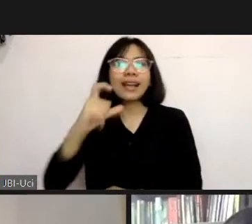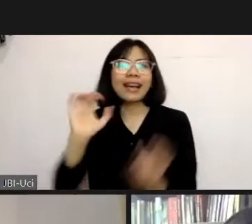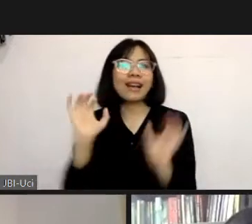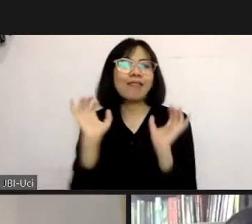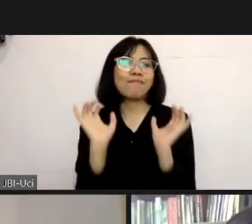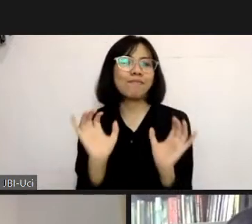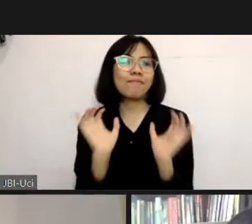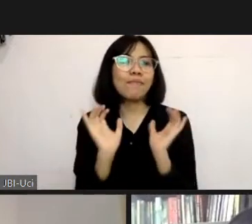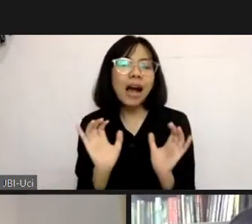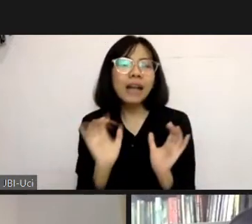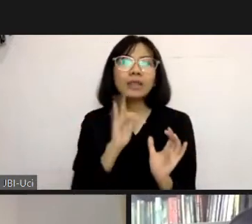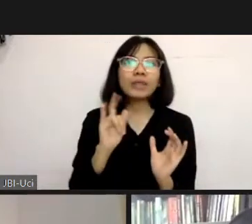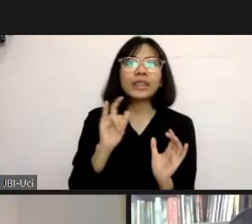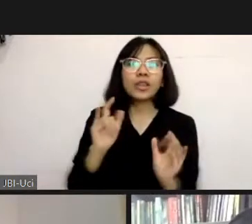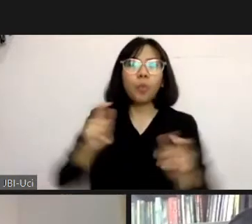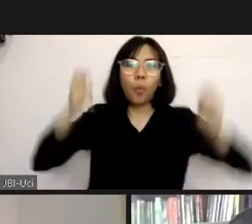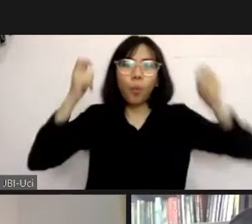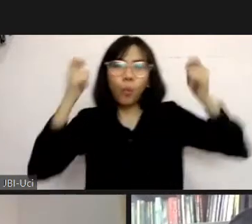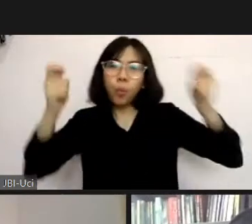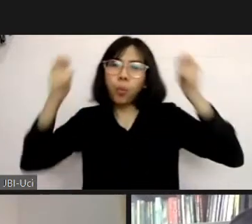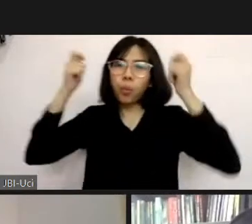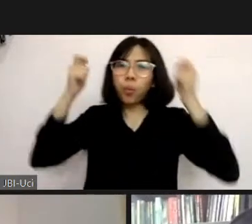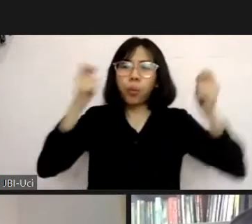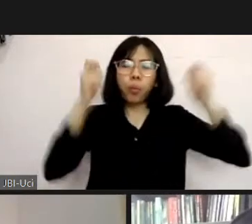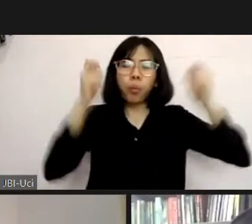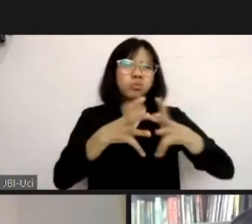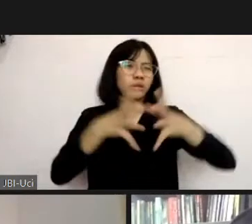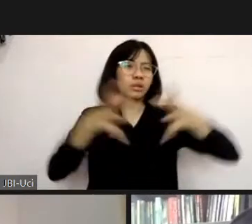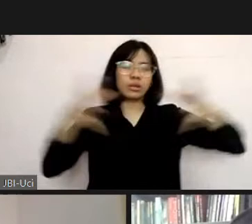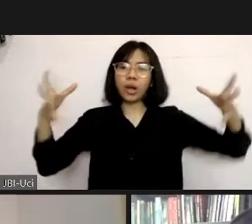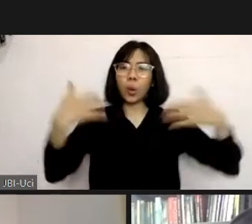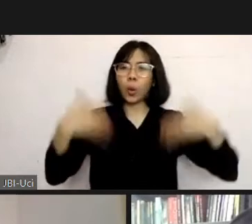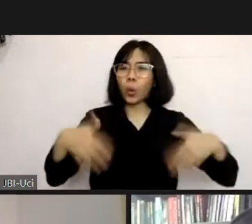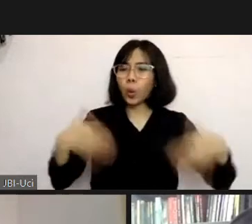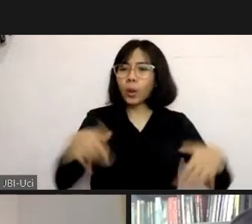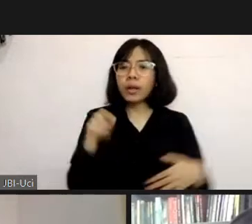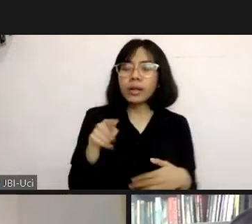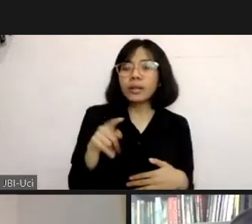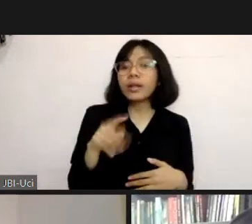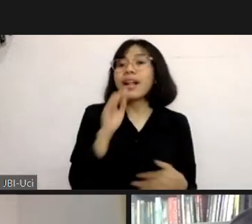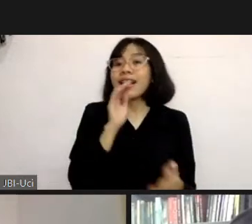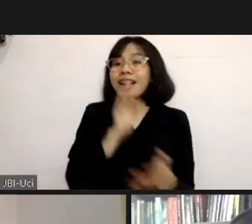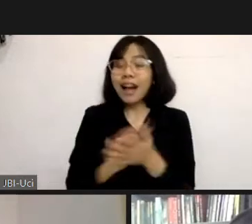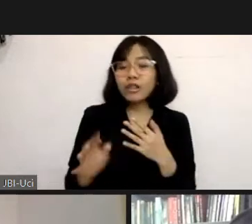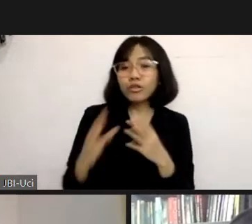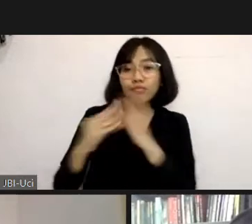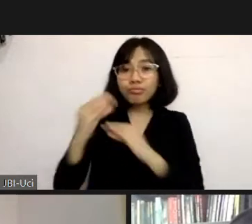aksi-aksi berskala nasional tadi. Nah, untuk membahas ini semua, kita sudah kedatangan